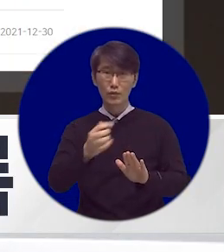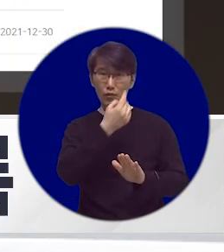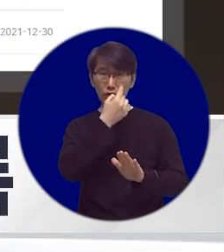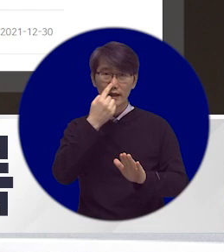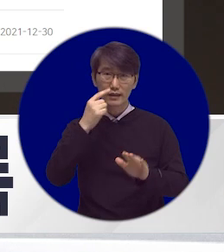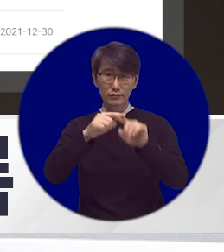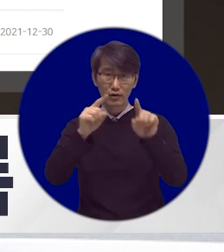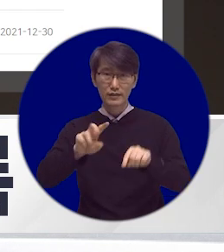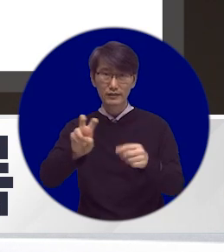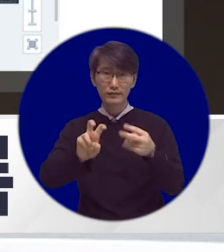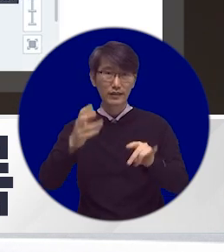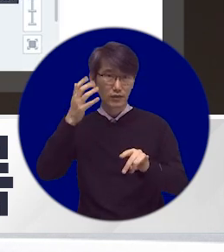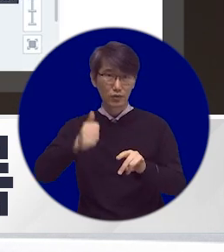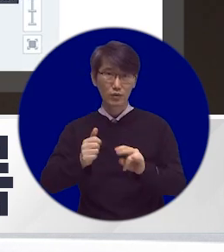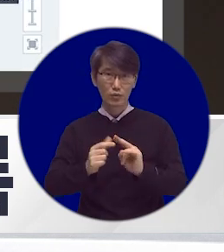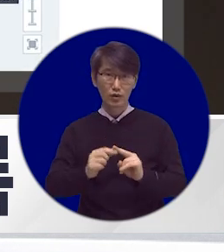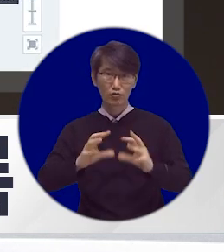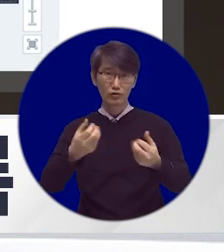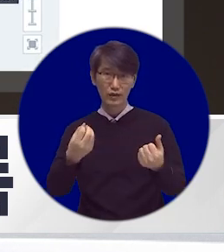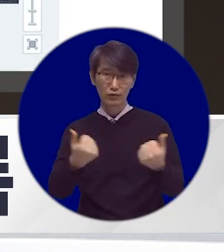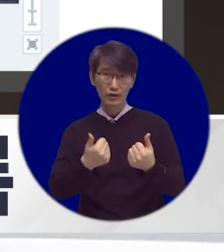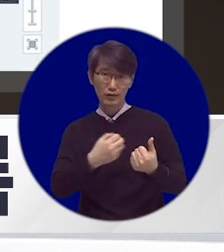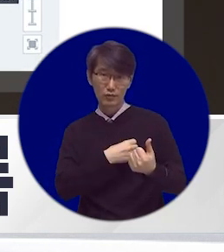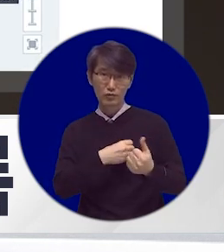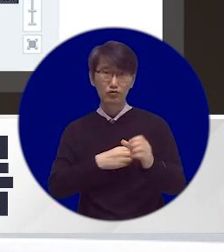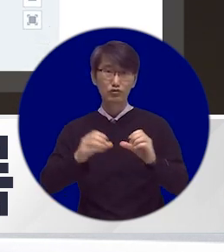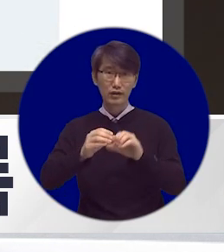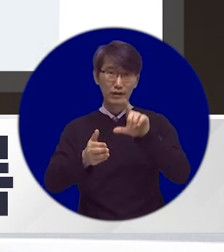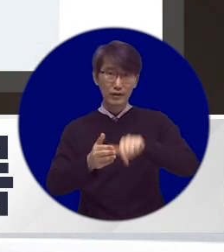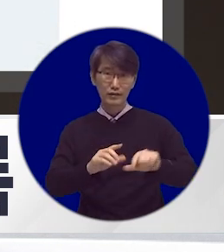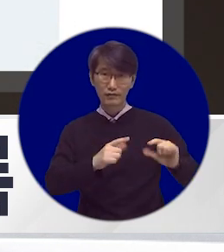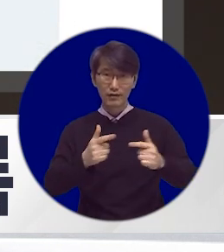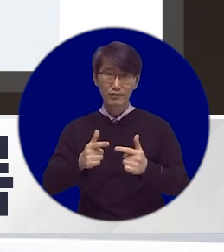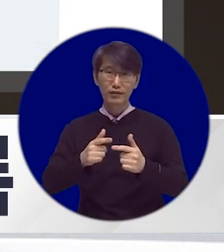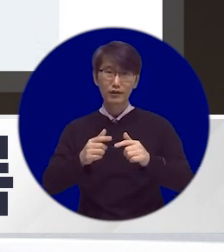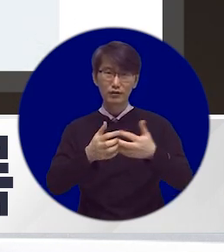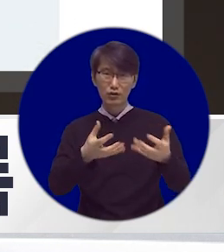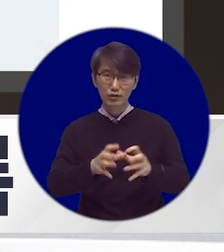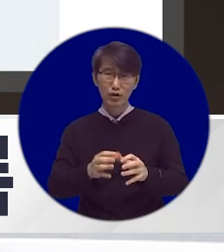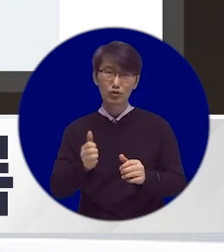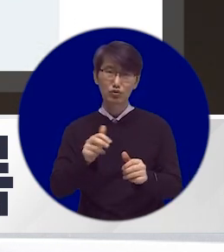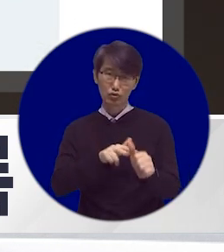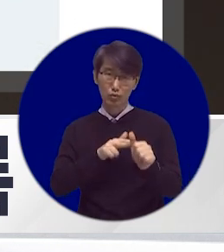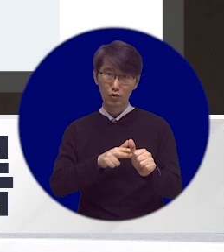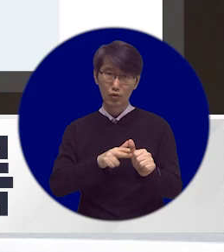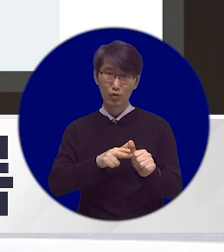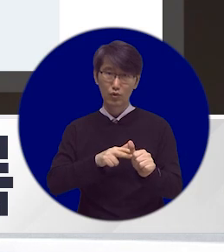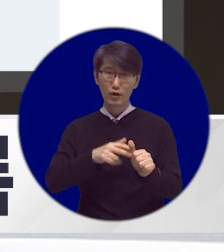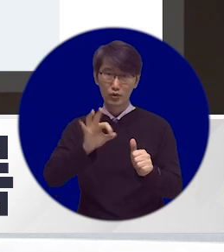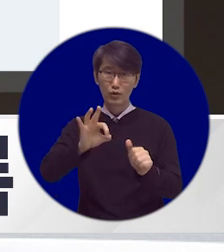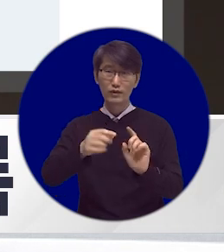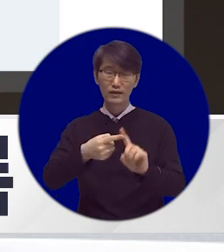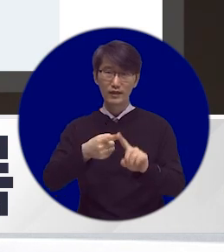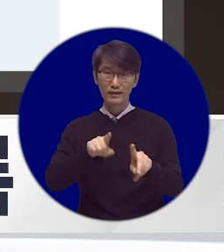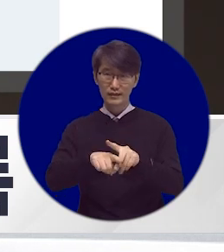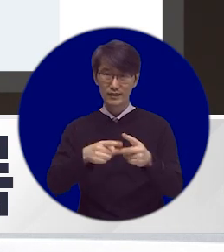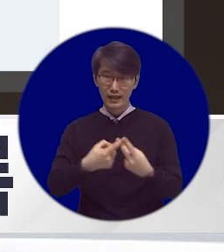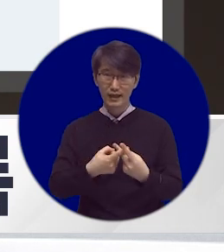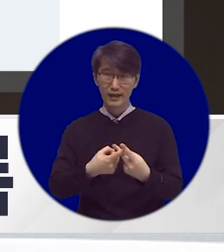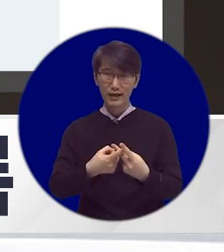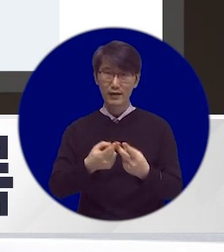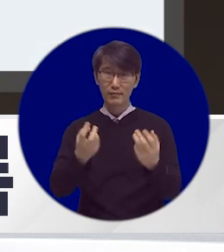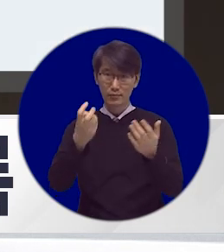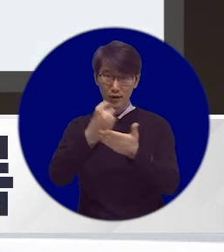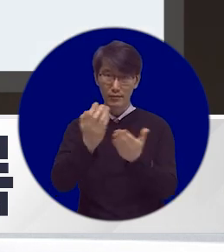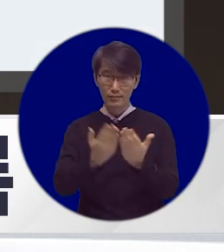안내서는 제20대 대통령 선거와 국회의원 재보궐선거에서 각 정당이나 후보자의 선거비용 보전 제도에 대한 이해와